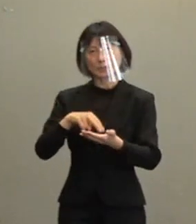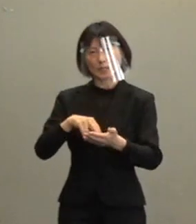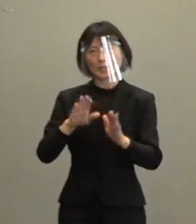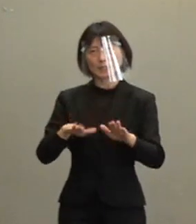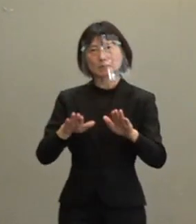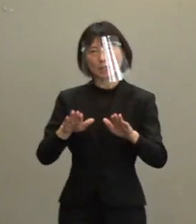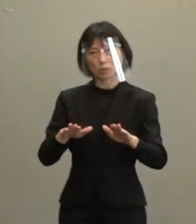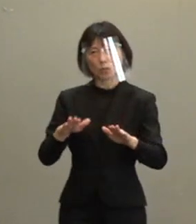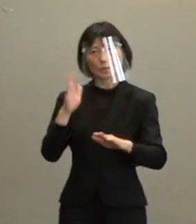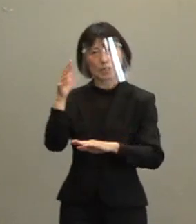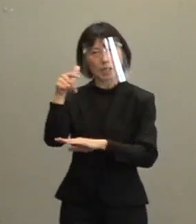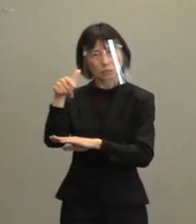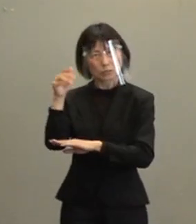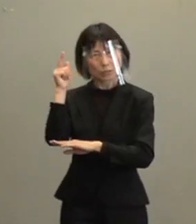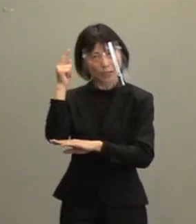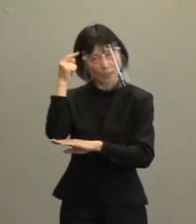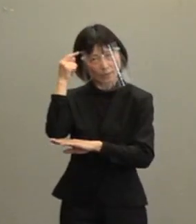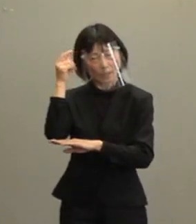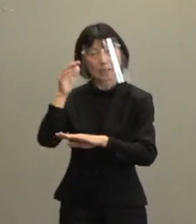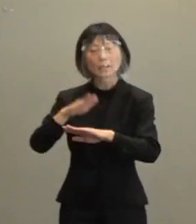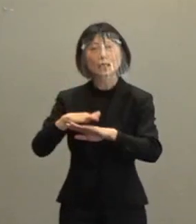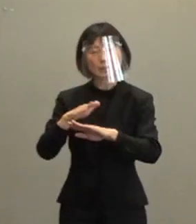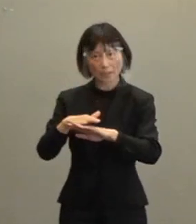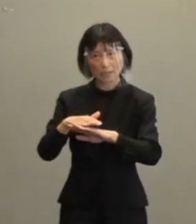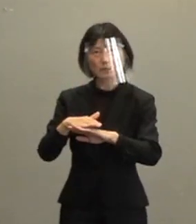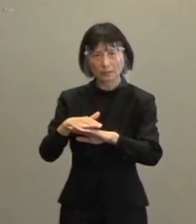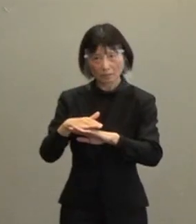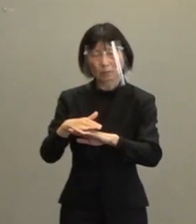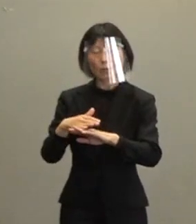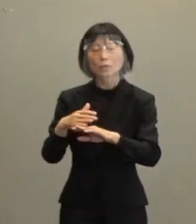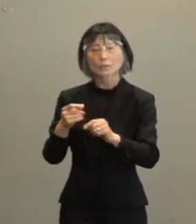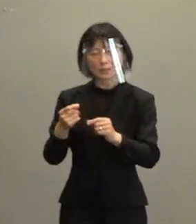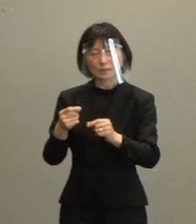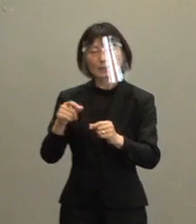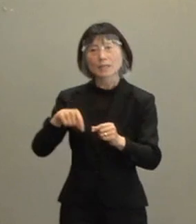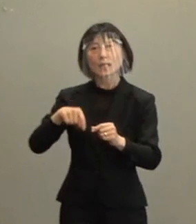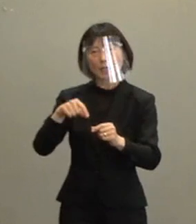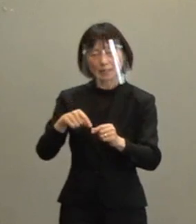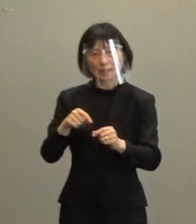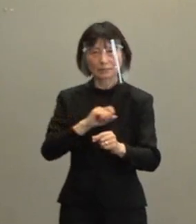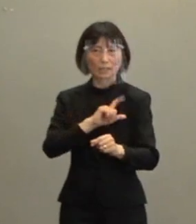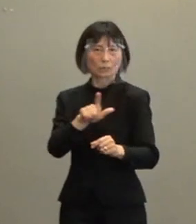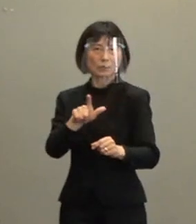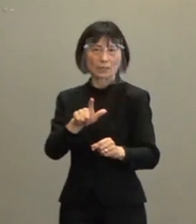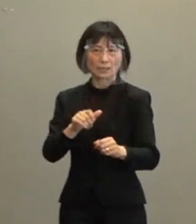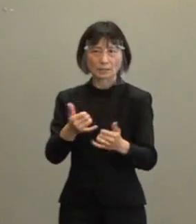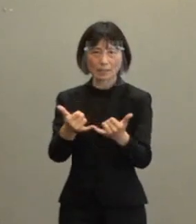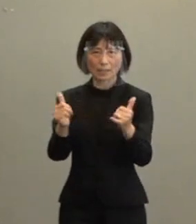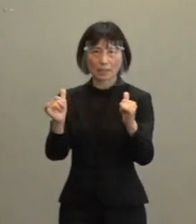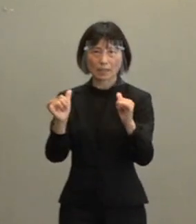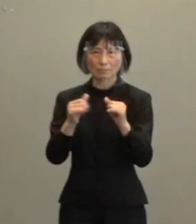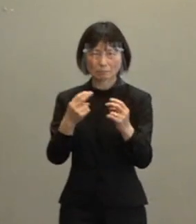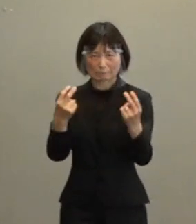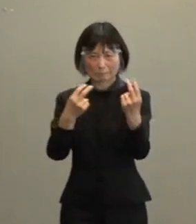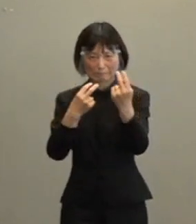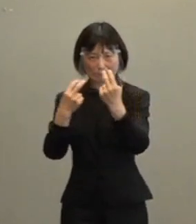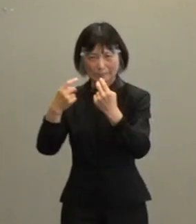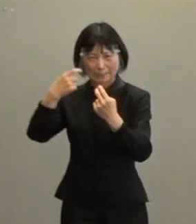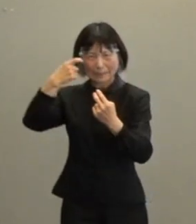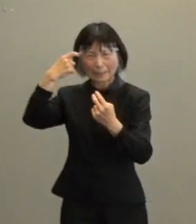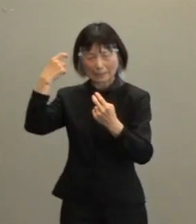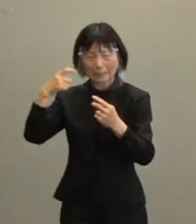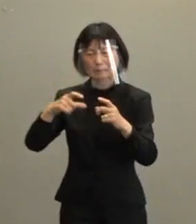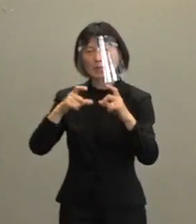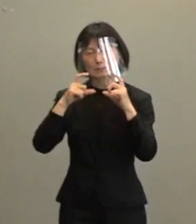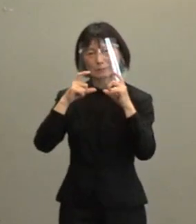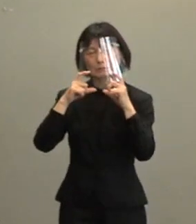の政府の考え方に反しない中でですね、積極的にですね、社会の目を気にするなどによってマ